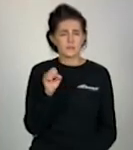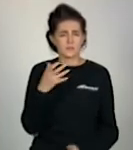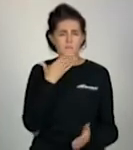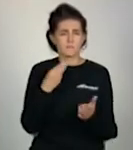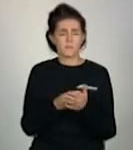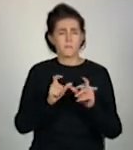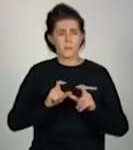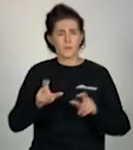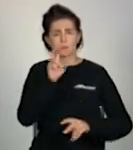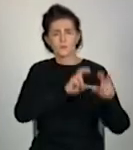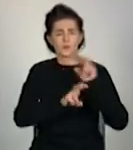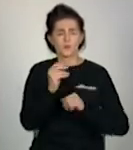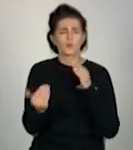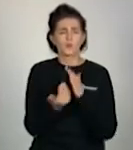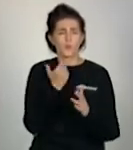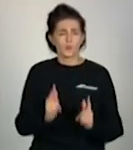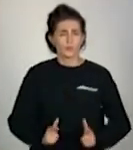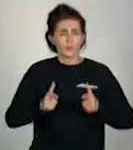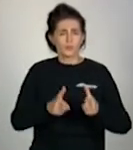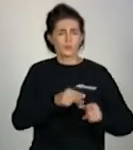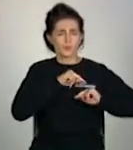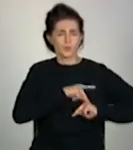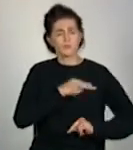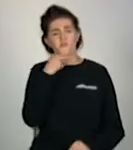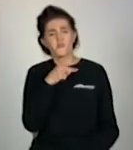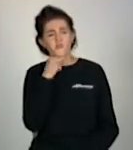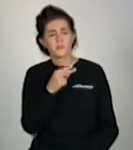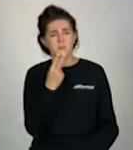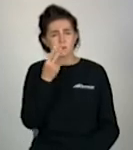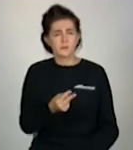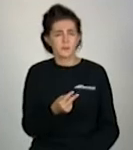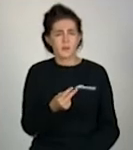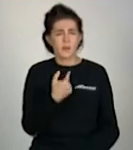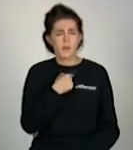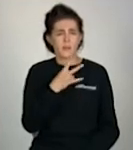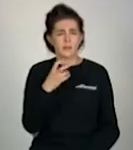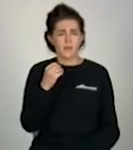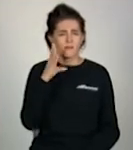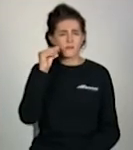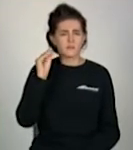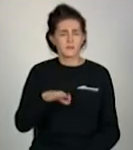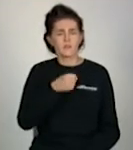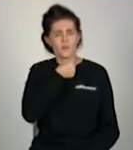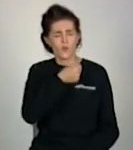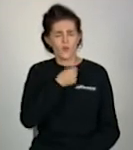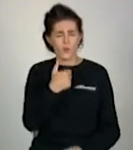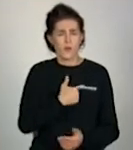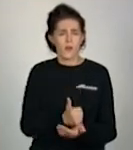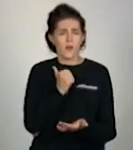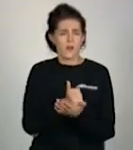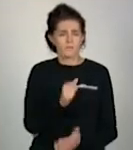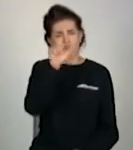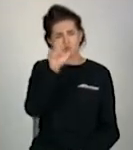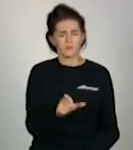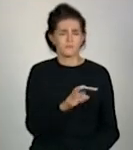каже, у пошуках нових кадрів. Увагу звертає перш за все на... Я не обращаю внимания на возраст. Мне главное, чтобы